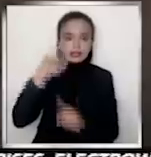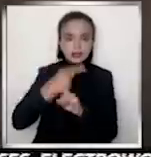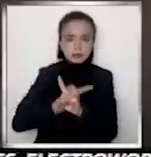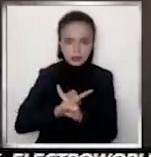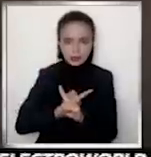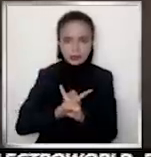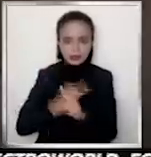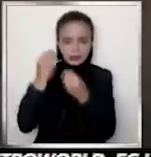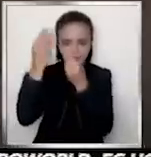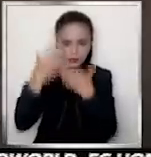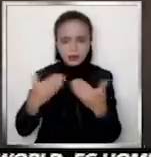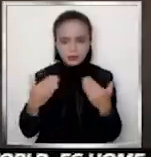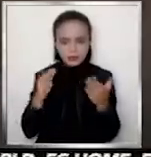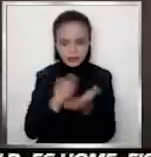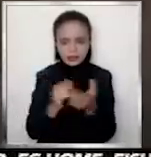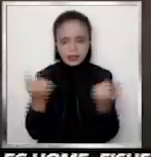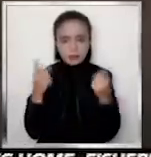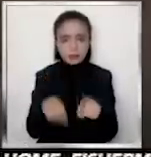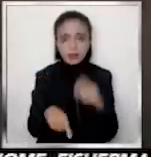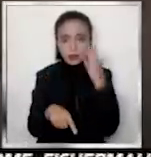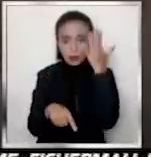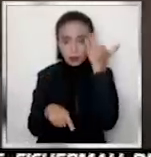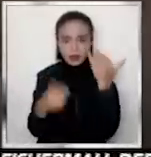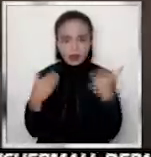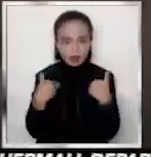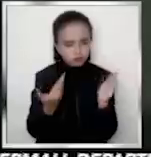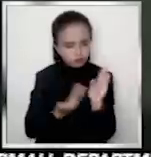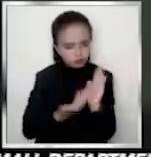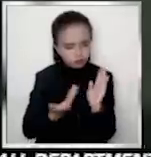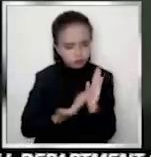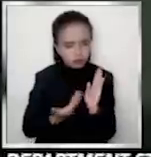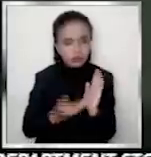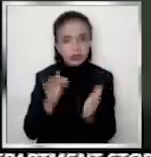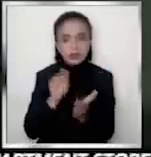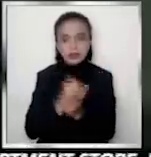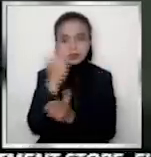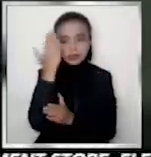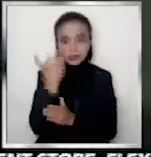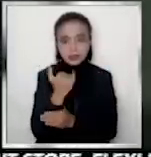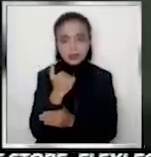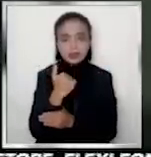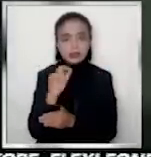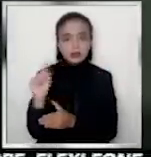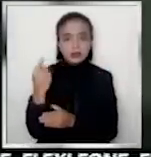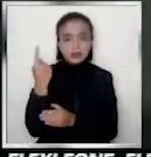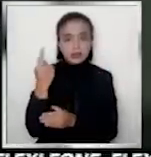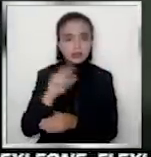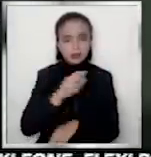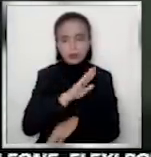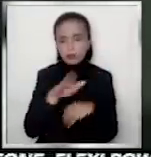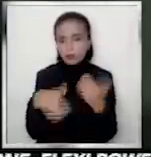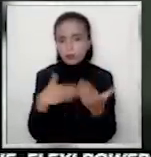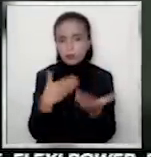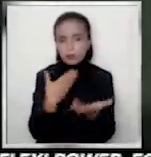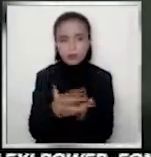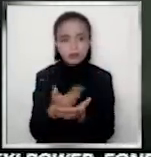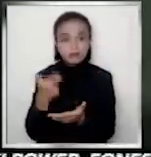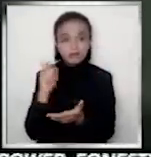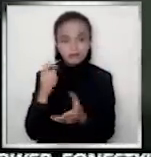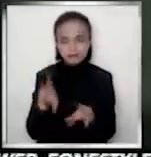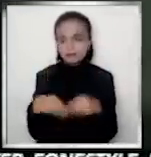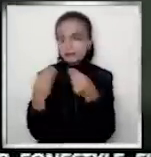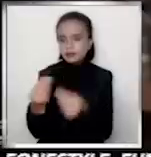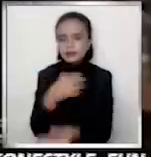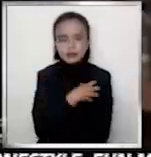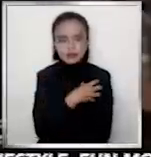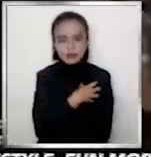yan para umanot taniman ng ebidensya. Kaya nga raw na unang sinurrender sa PNP ang lahat ng kanyang mga baril. Sana lang yung